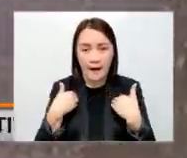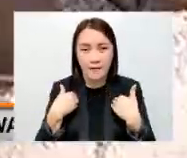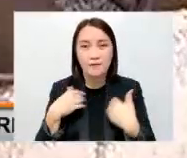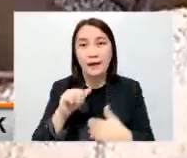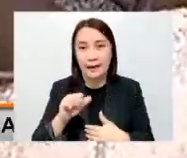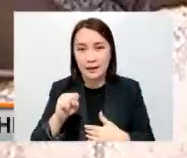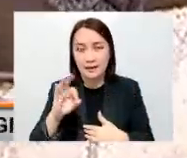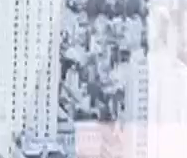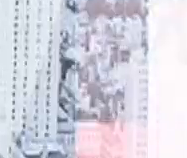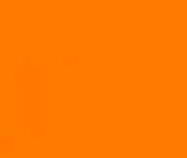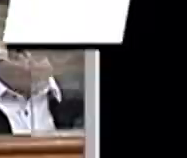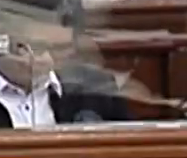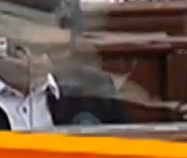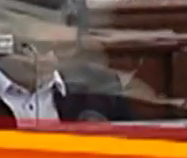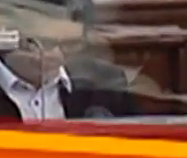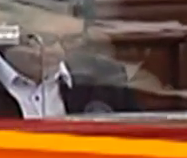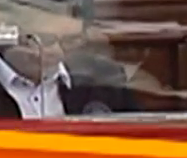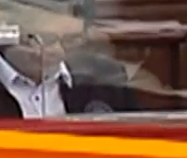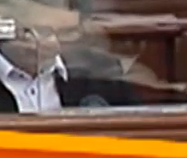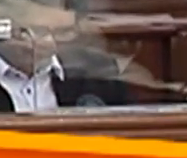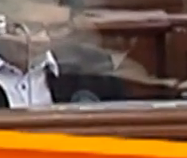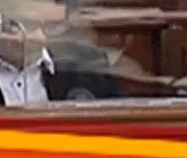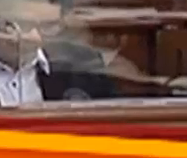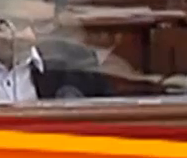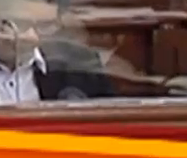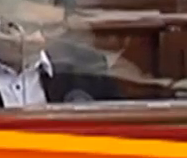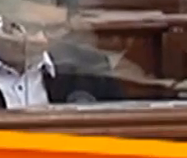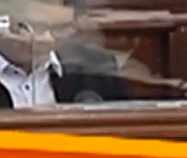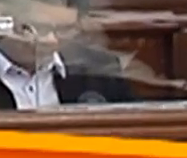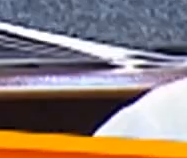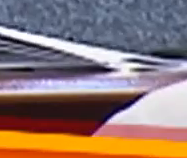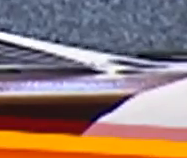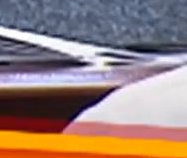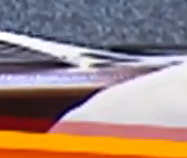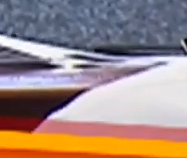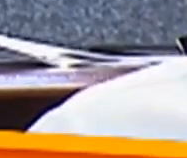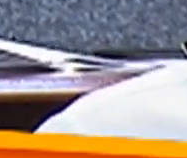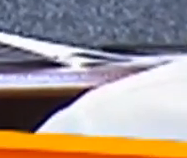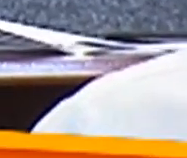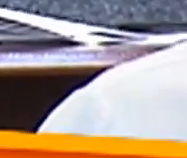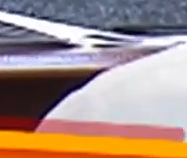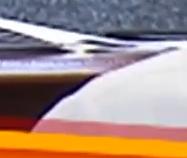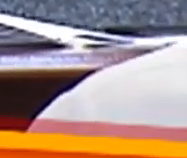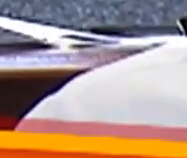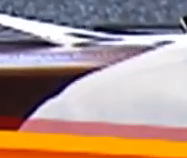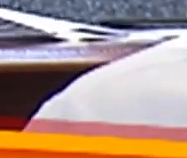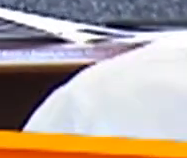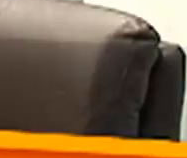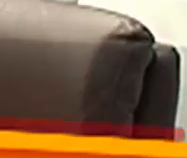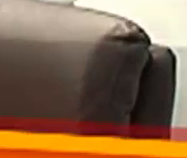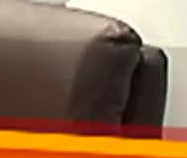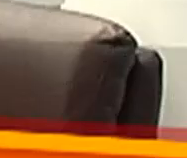Peña, News 5. Mga senador, sinagot ang usap-usapang may palitan ng liderato at inalagay na bagong